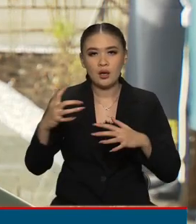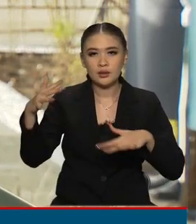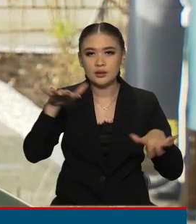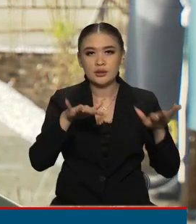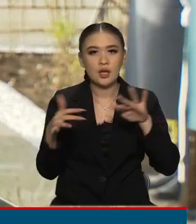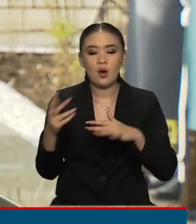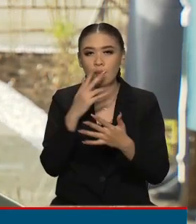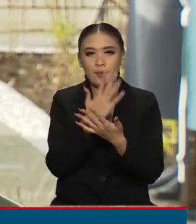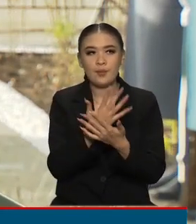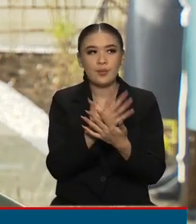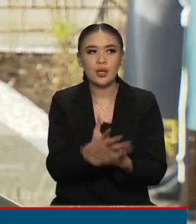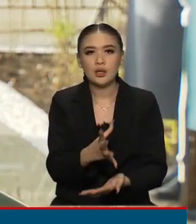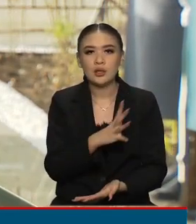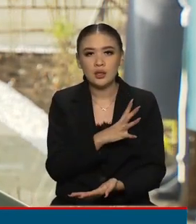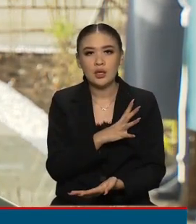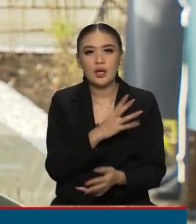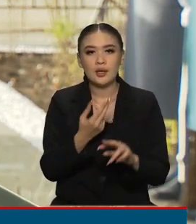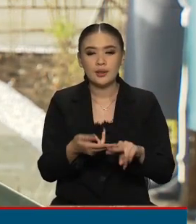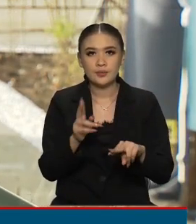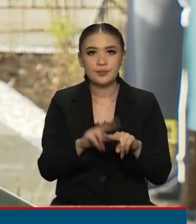көрсетілген. Сол